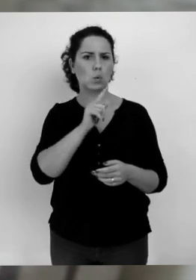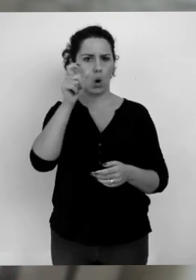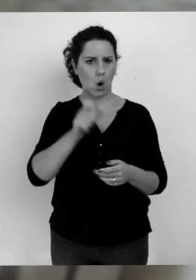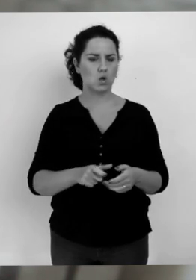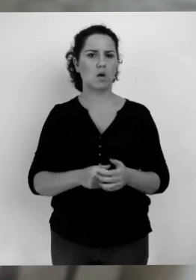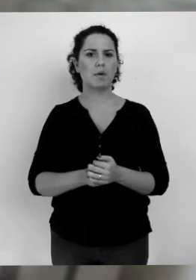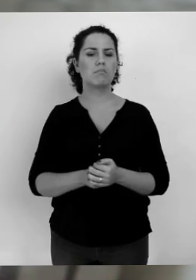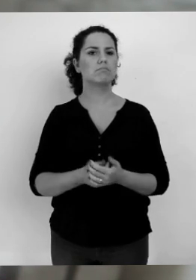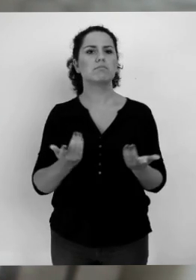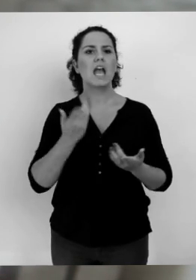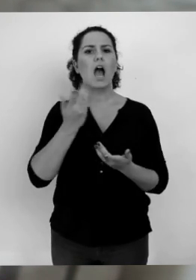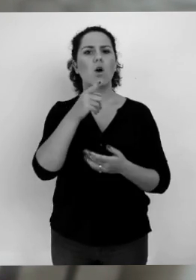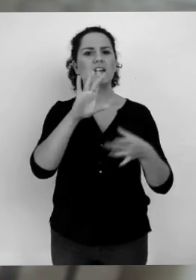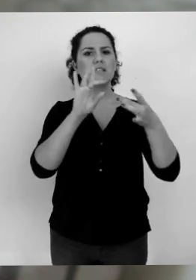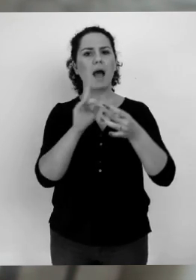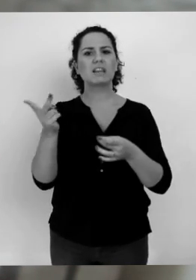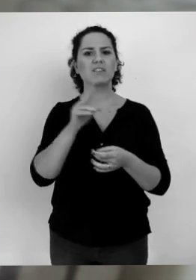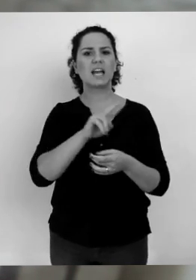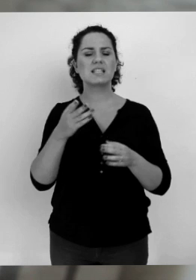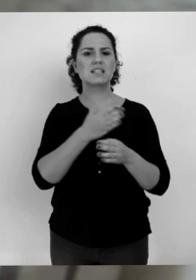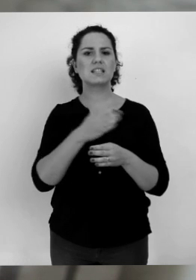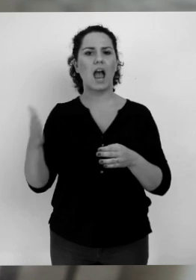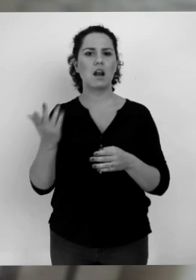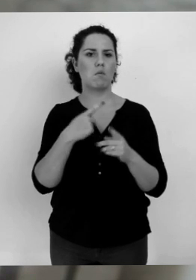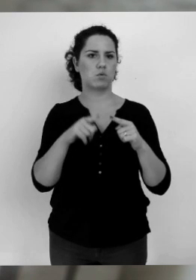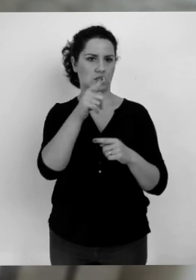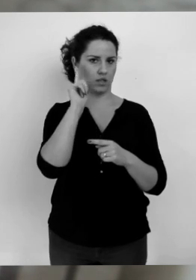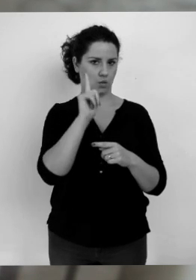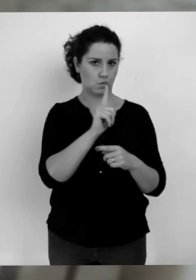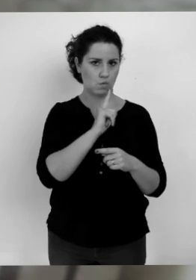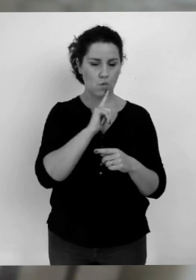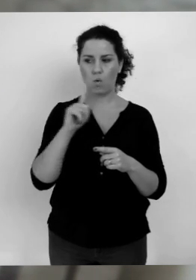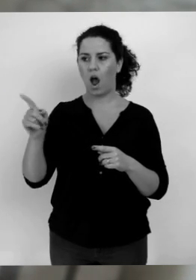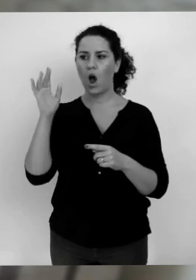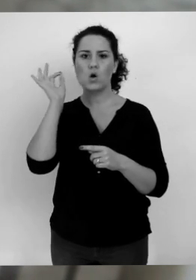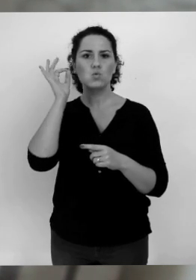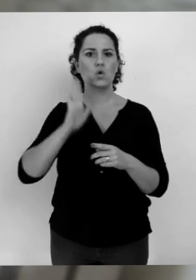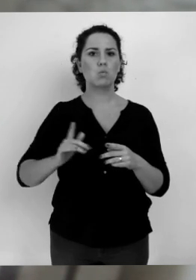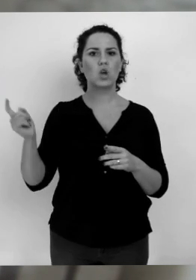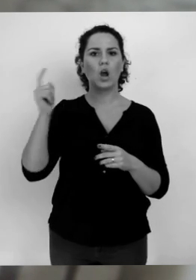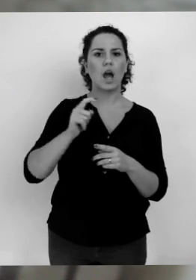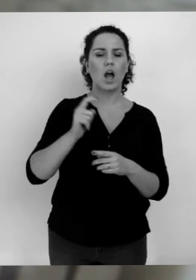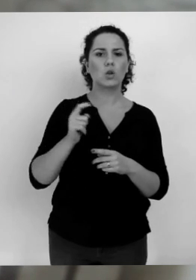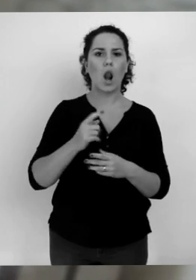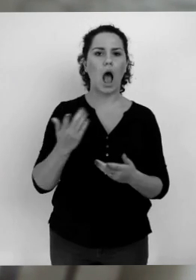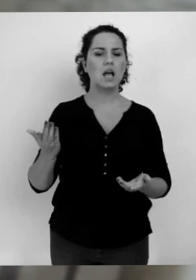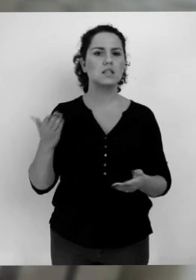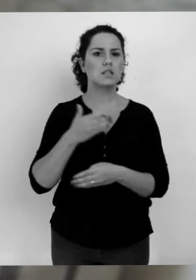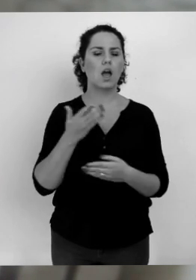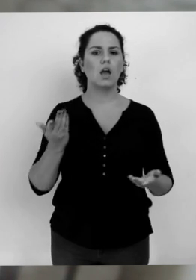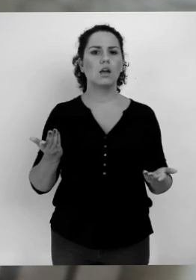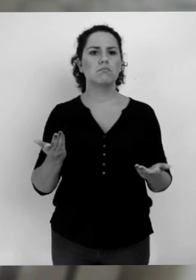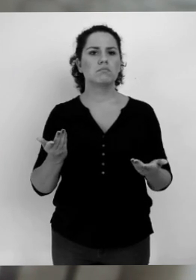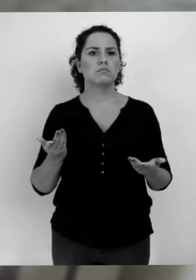osobe. I kako vi spajate te dvije strane, pošto ste vi gluha osoba, čujući mušterije kada vam dolaze,